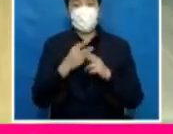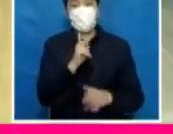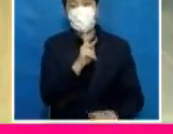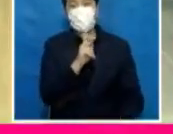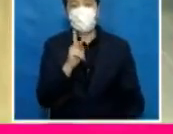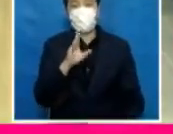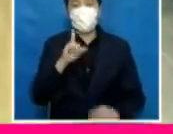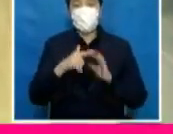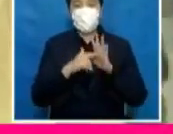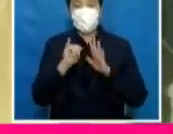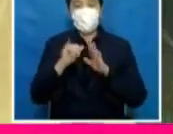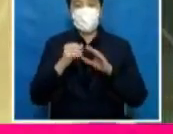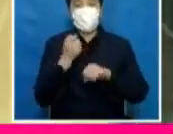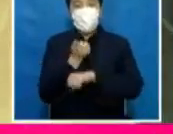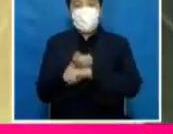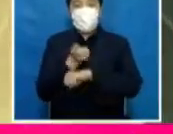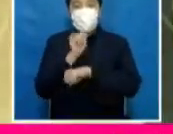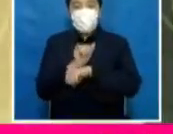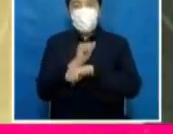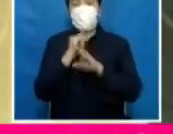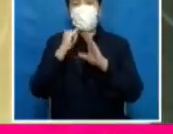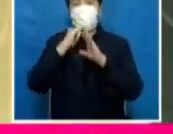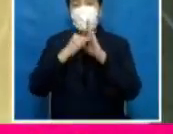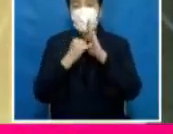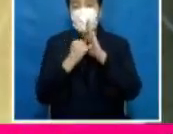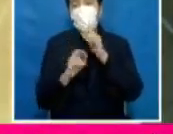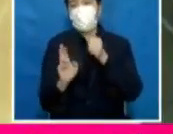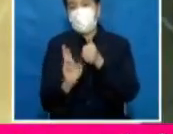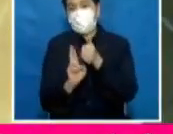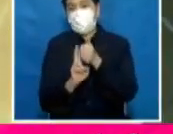องผู้ว่าราชการจังหวัดพระนครศรีอยุธยา